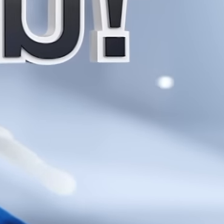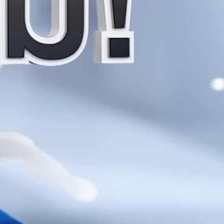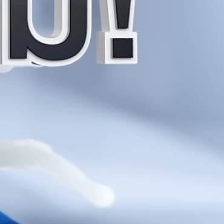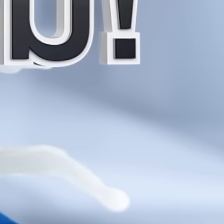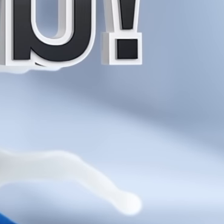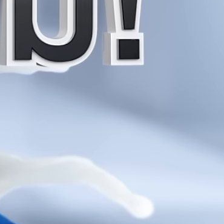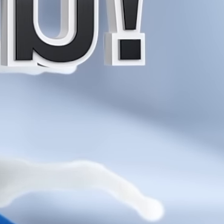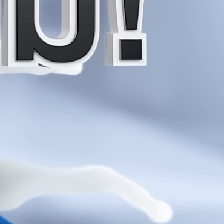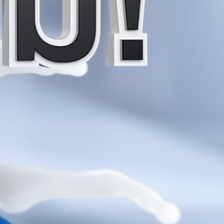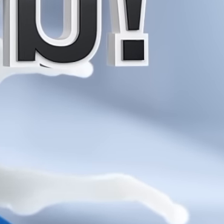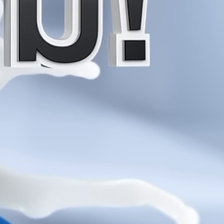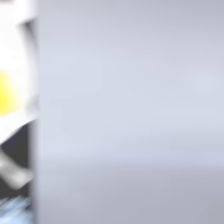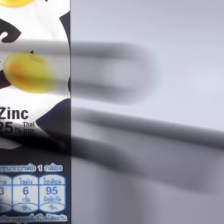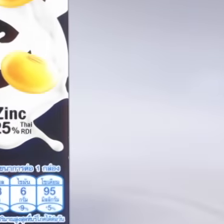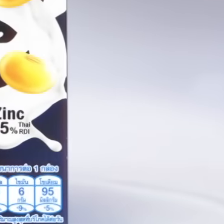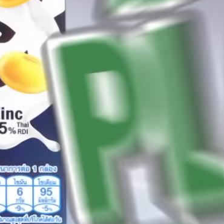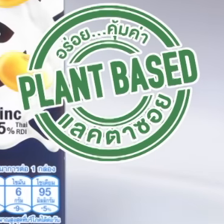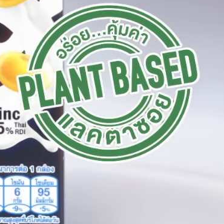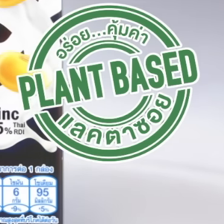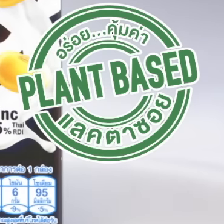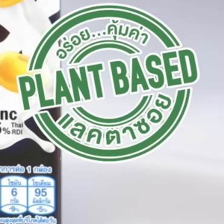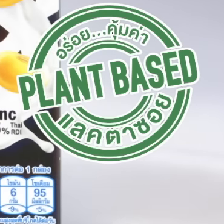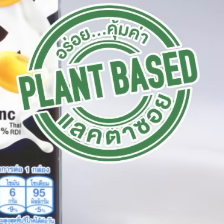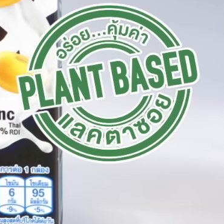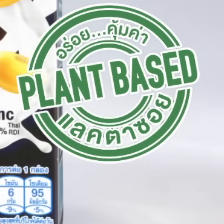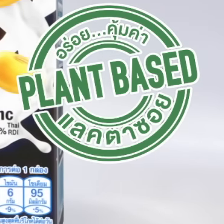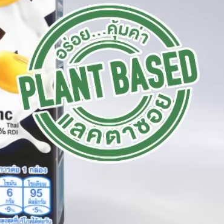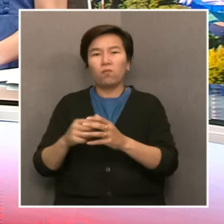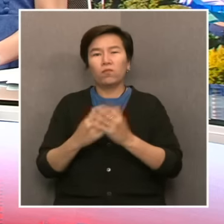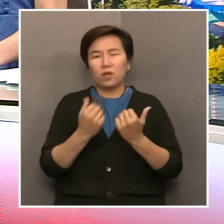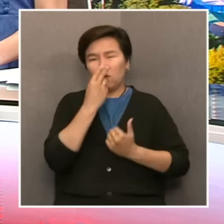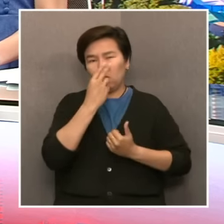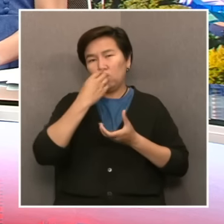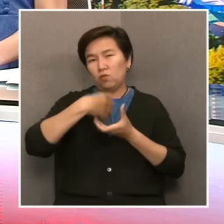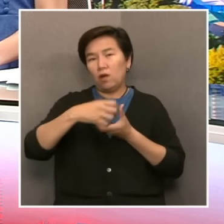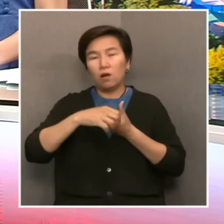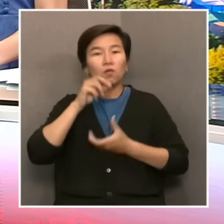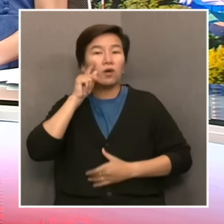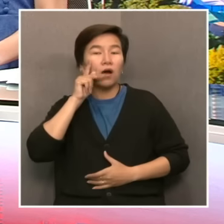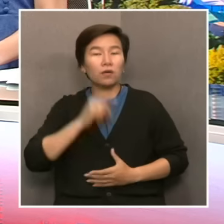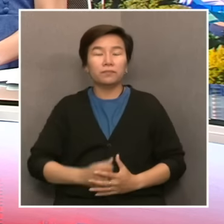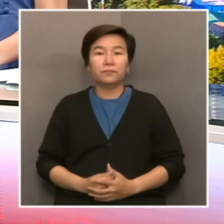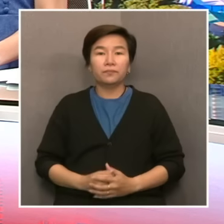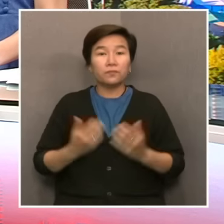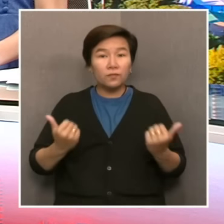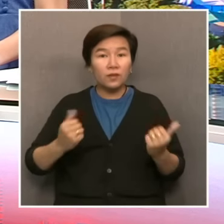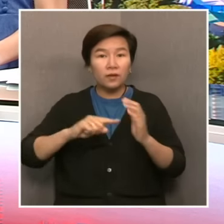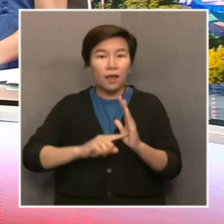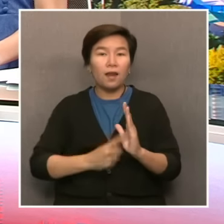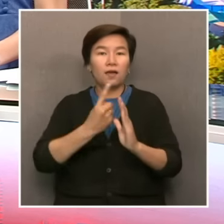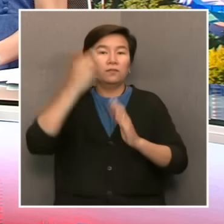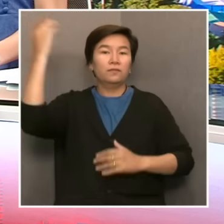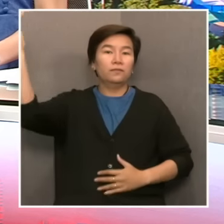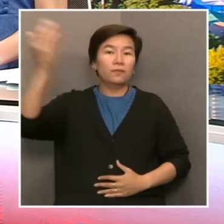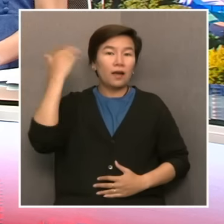แลคตาซอยงาดำเข้มประโยชน์ทุกคำหอมงาดำอร่อยมาก มาติดตามเรื่องของสภาพอากาศกันก่อนนะคะตามที่กรมอุตุ